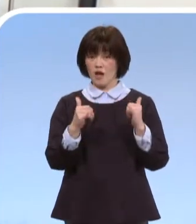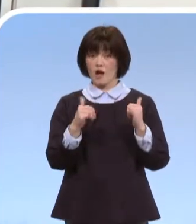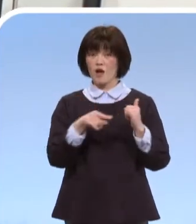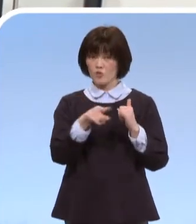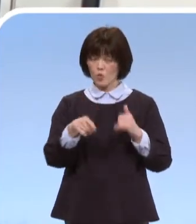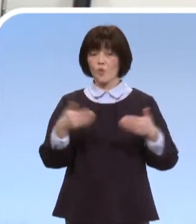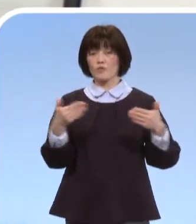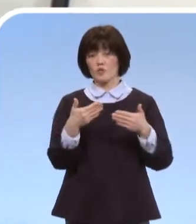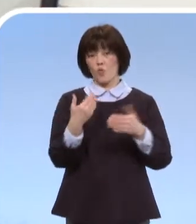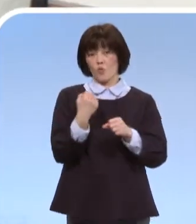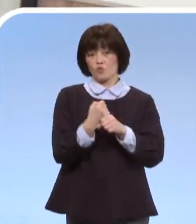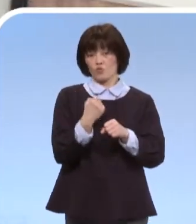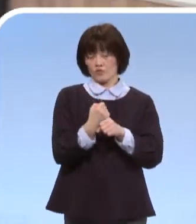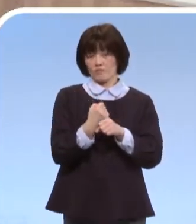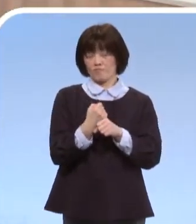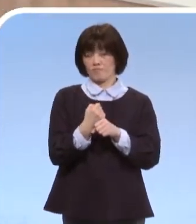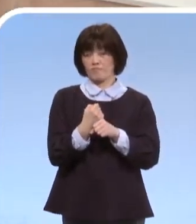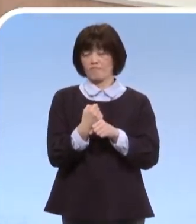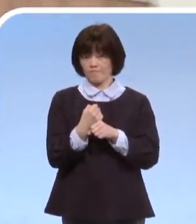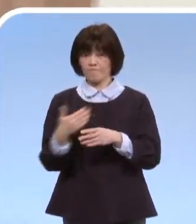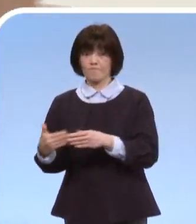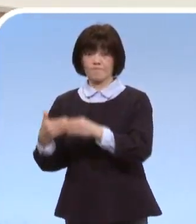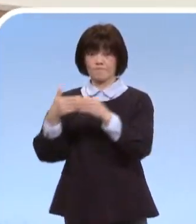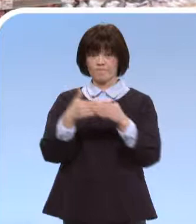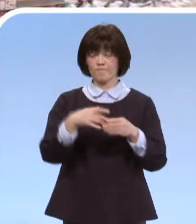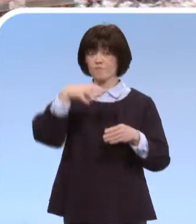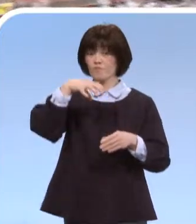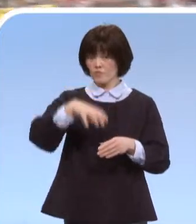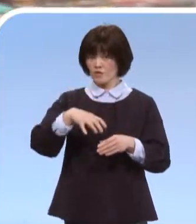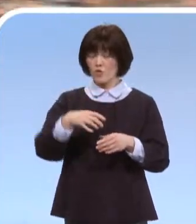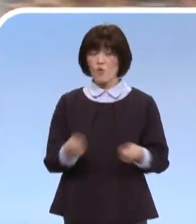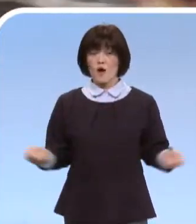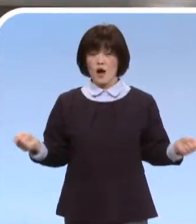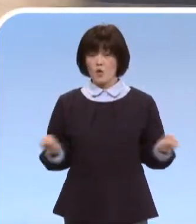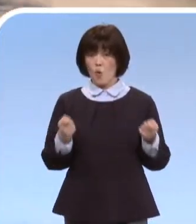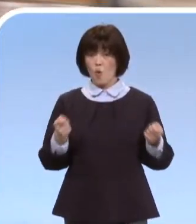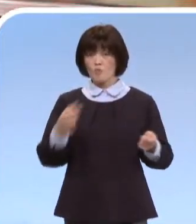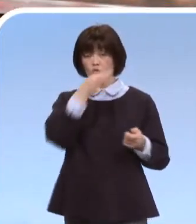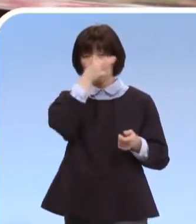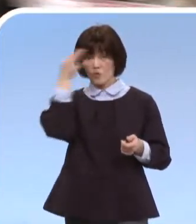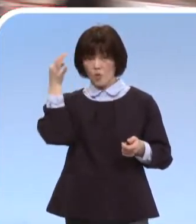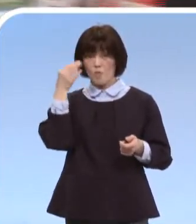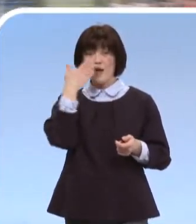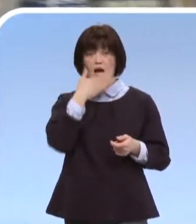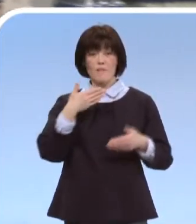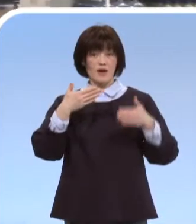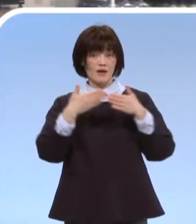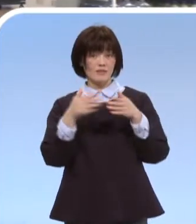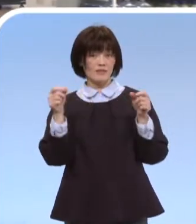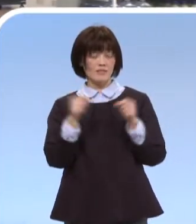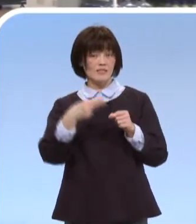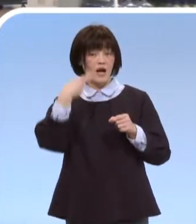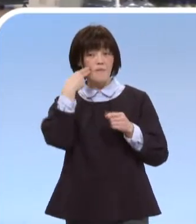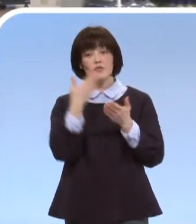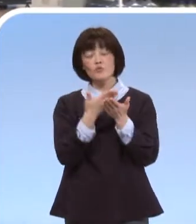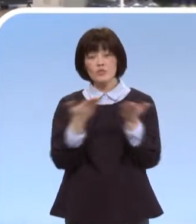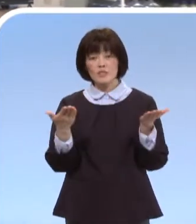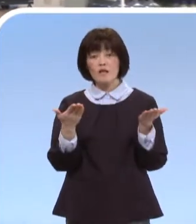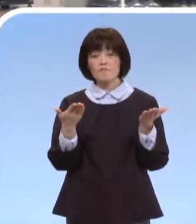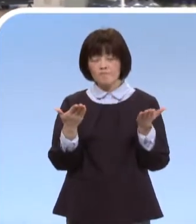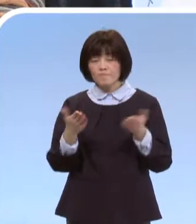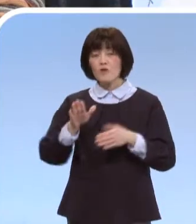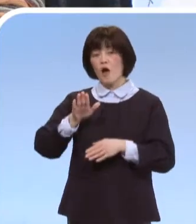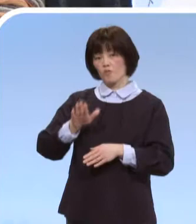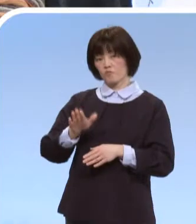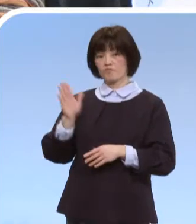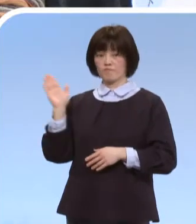害者の仕事づくり。橋本さんが案内されたのはコープ神戸天ヶ崎近松店の一角にあるこ